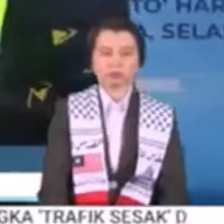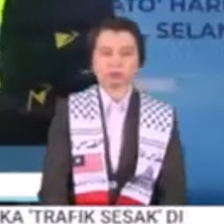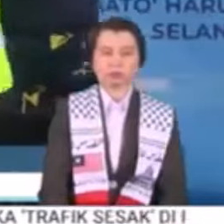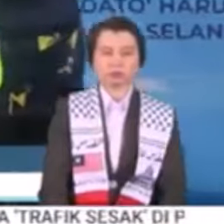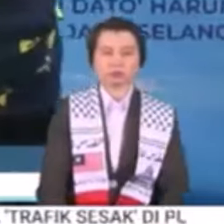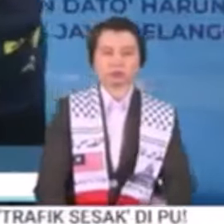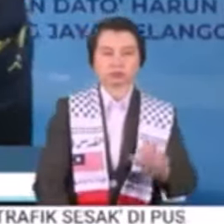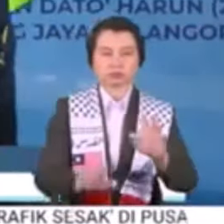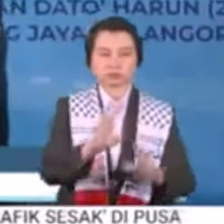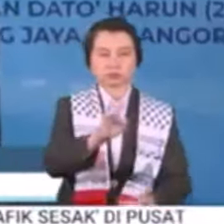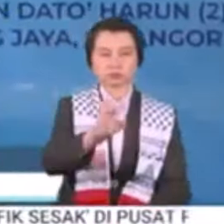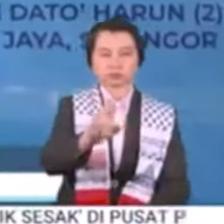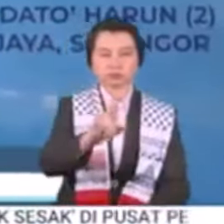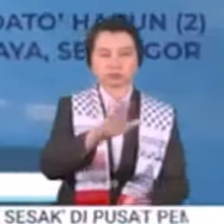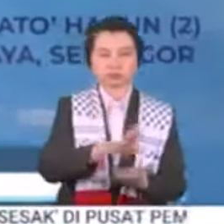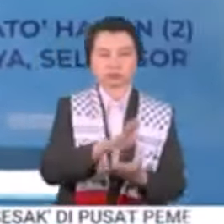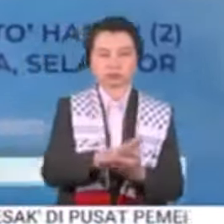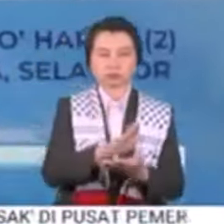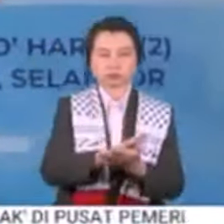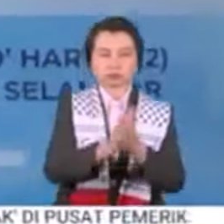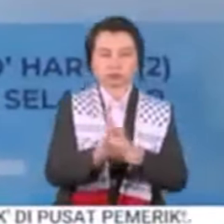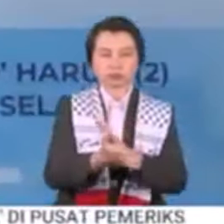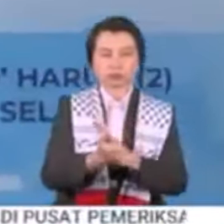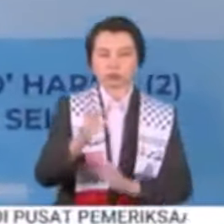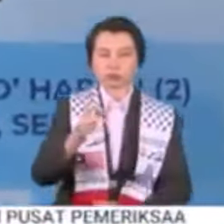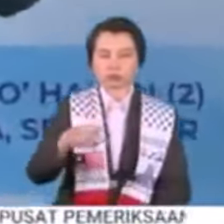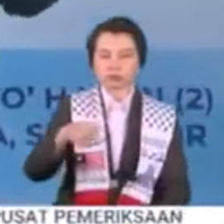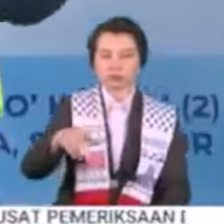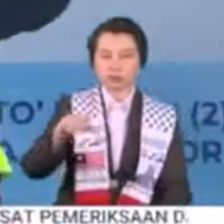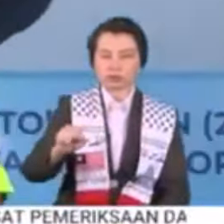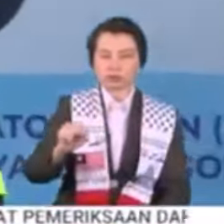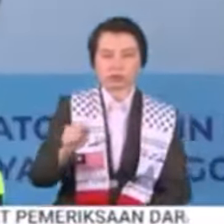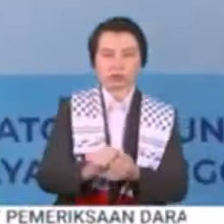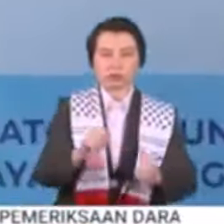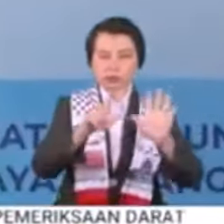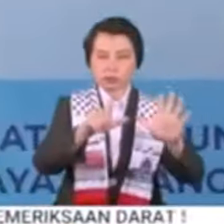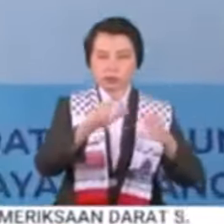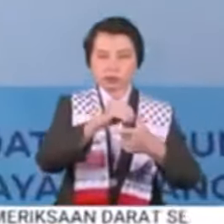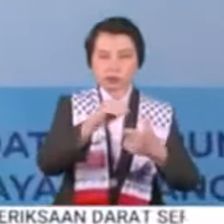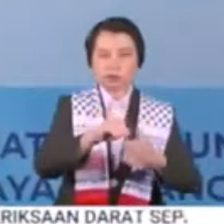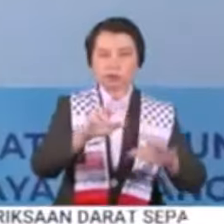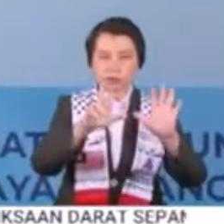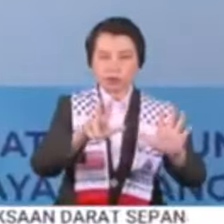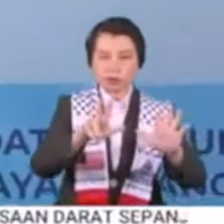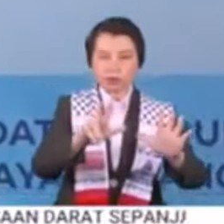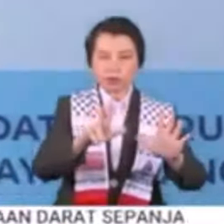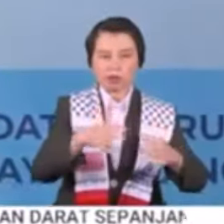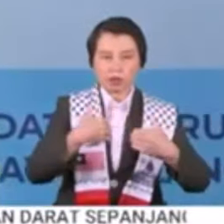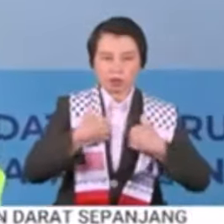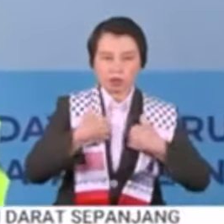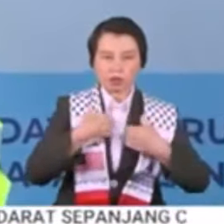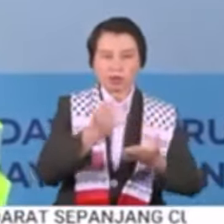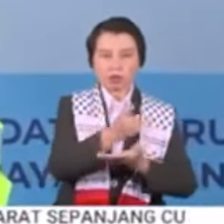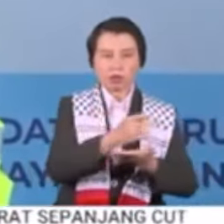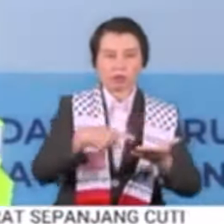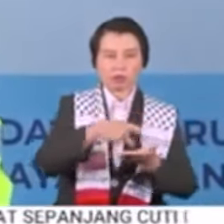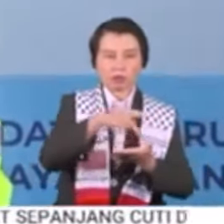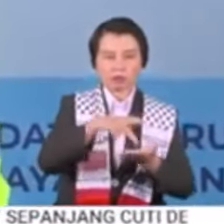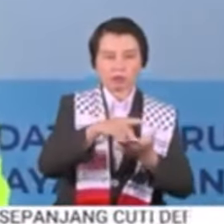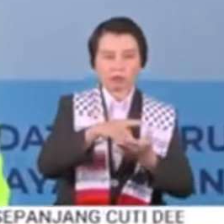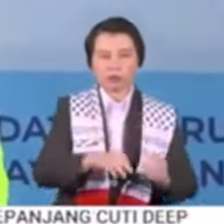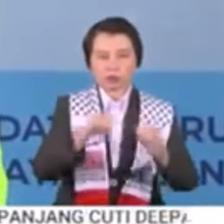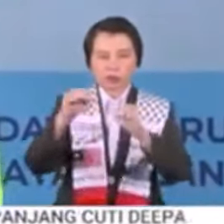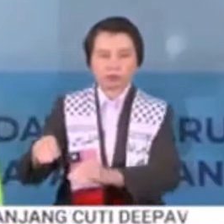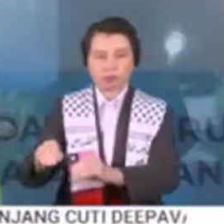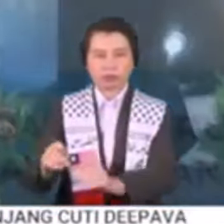Lebih 5,000 sekolah di seluruh negara dijadikan PPS dengan 7 atau 8 daripadanya diwartakan sebagai pusat